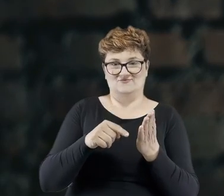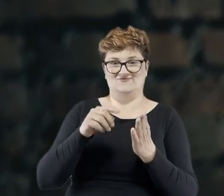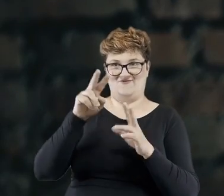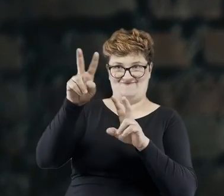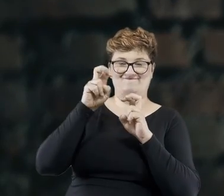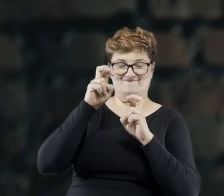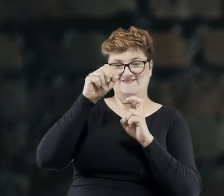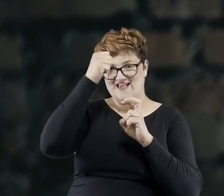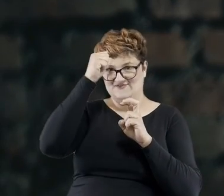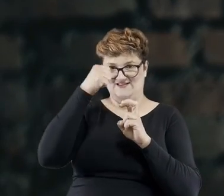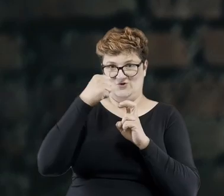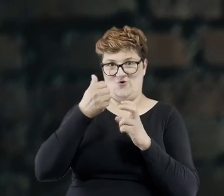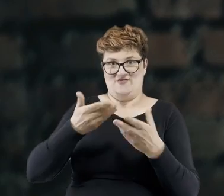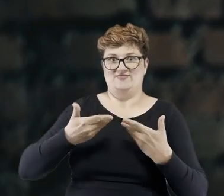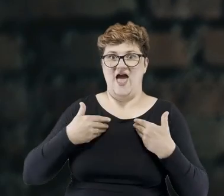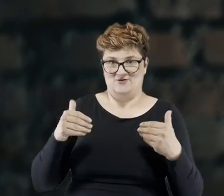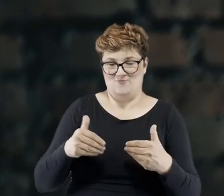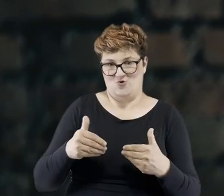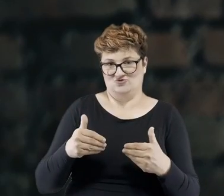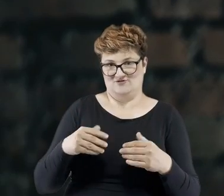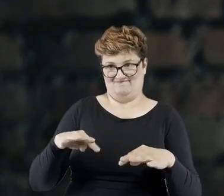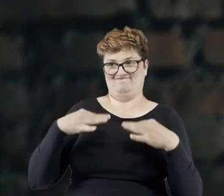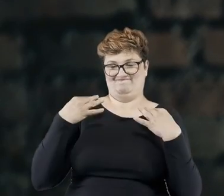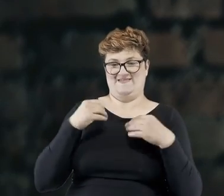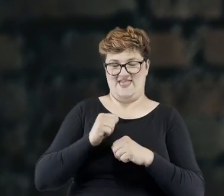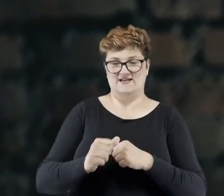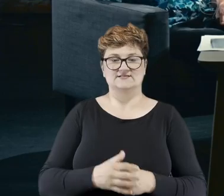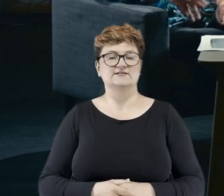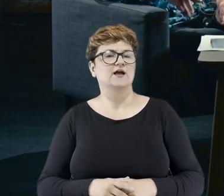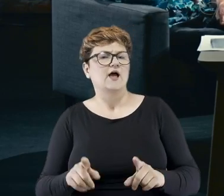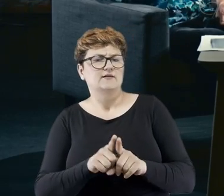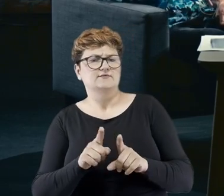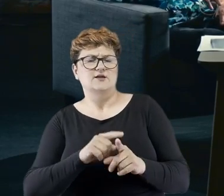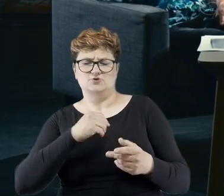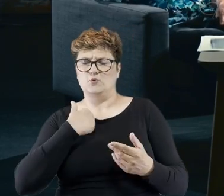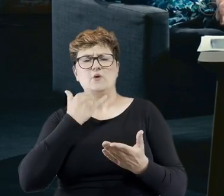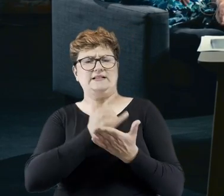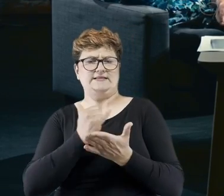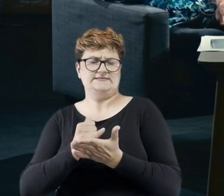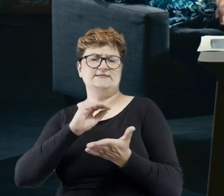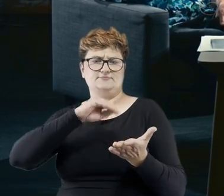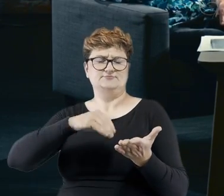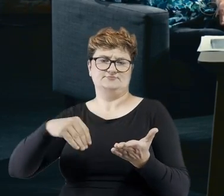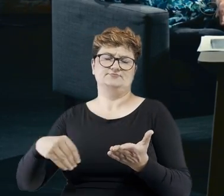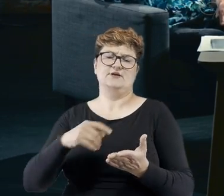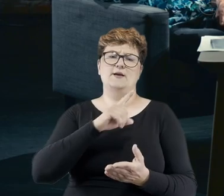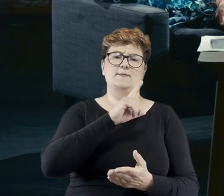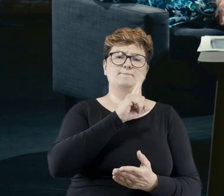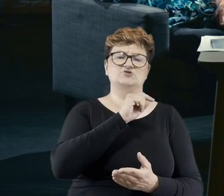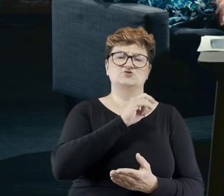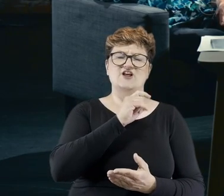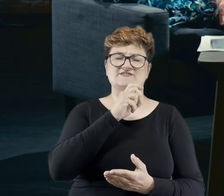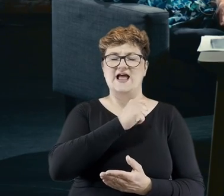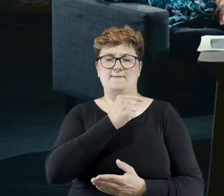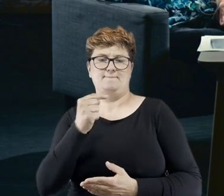to nazwisko Przybyszewski mogło jej coś dać, prawda? Zwracało uwagę. Aż też podpisywała też w niektórych listach Przybyszewska